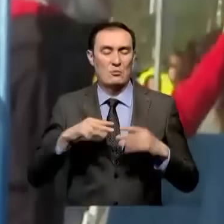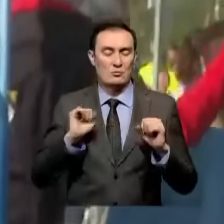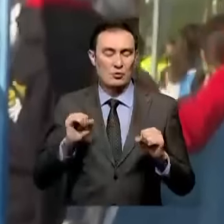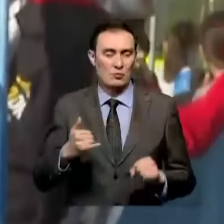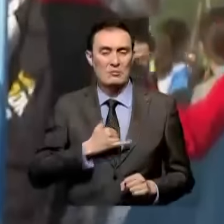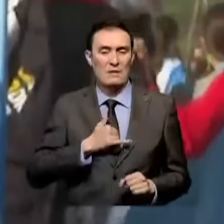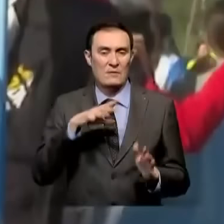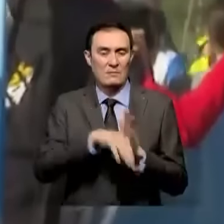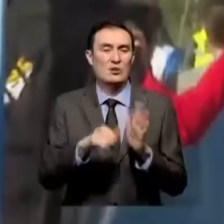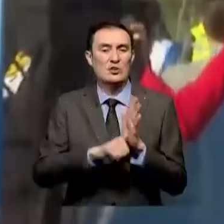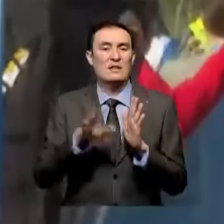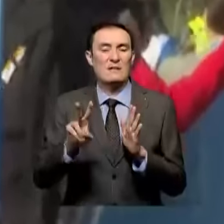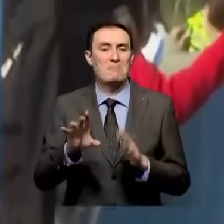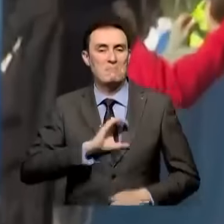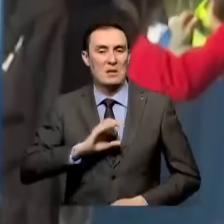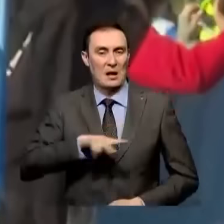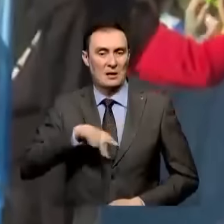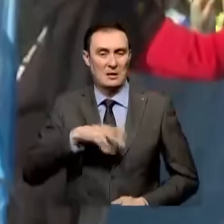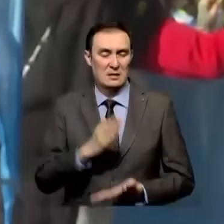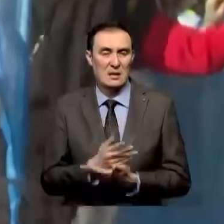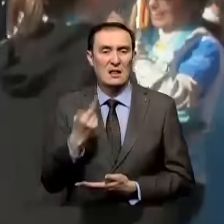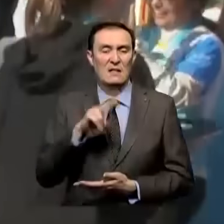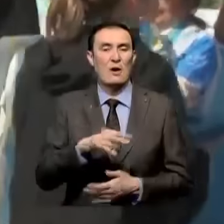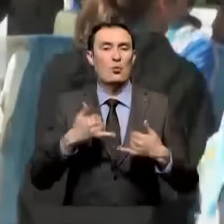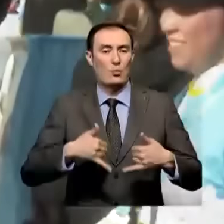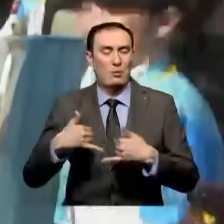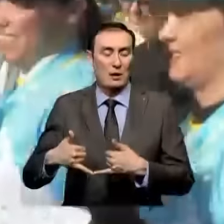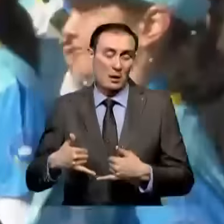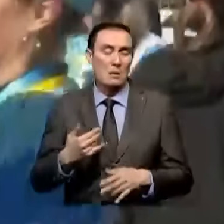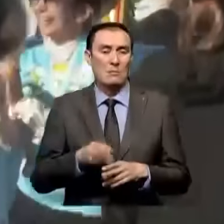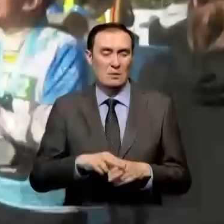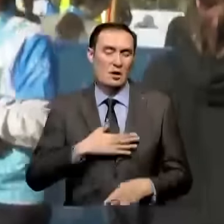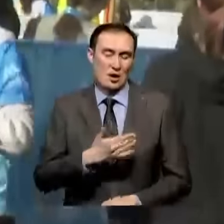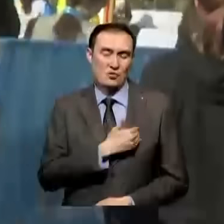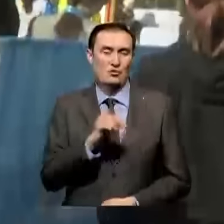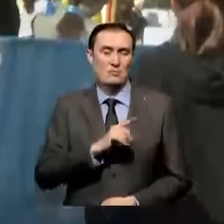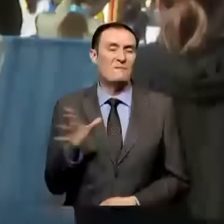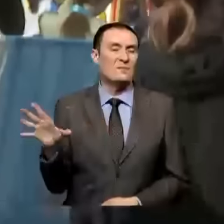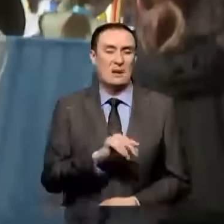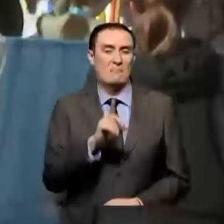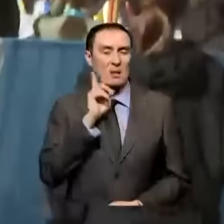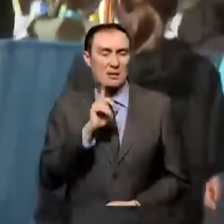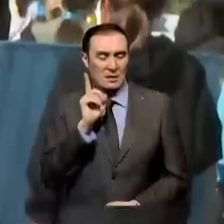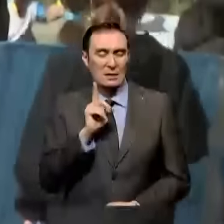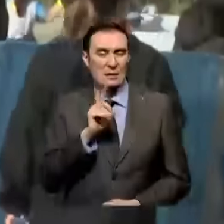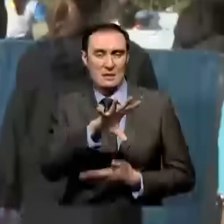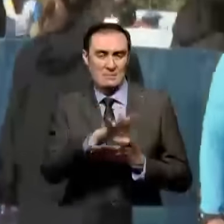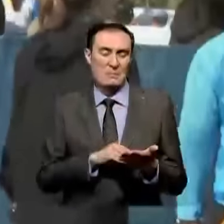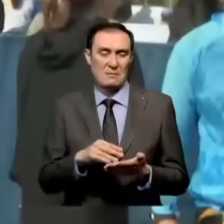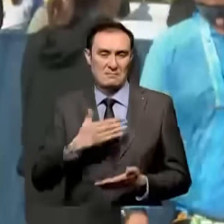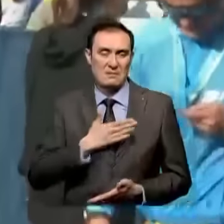У меня в копилке 62 медали, 2 кубка. Так что я хочу, чтобы все молодые брали пример с